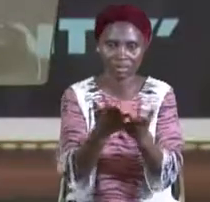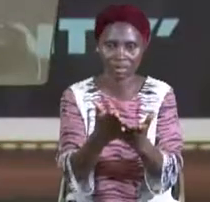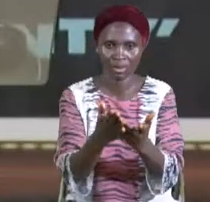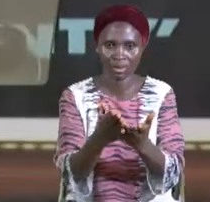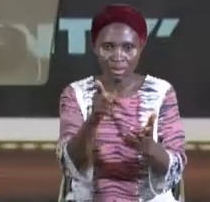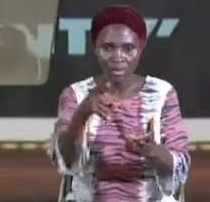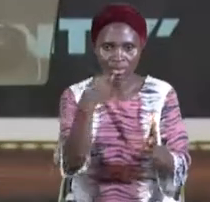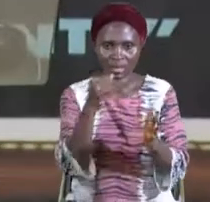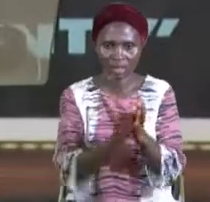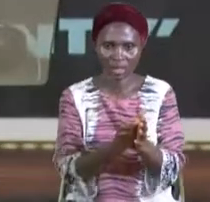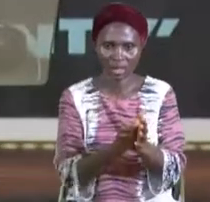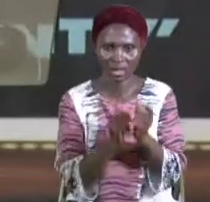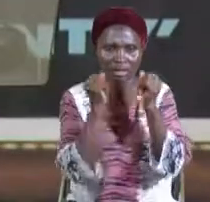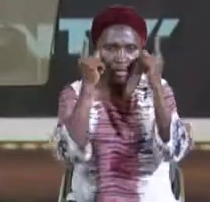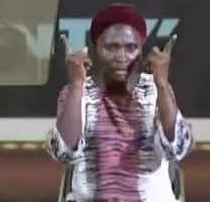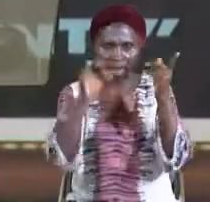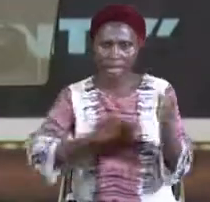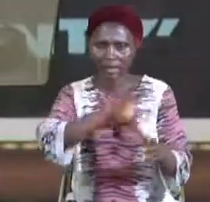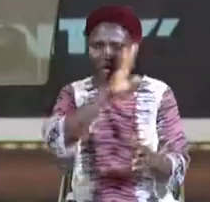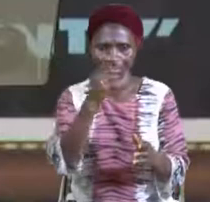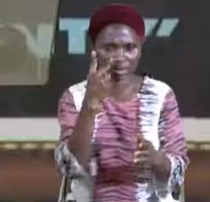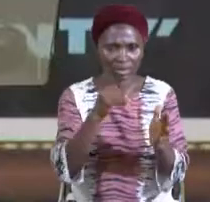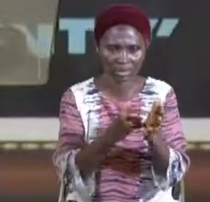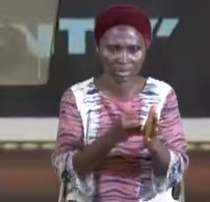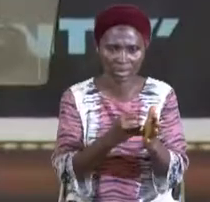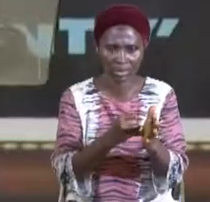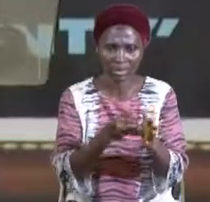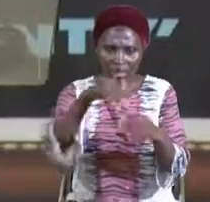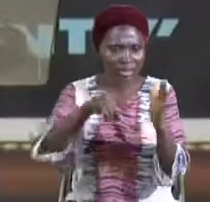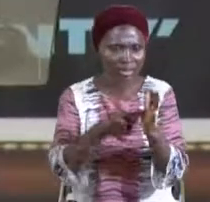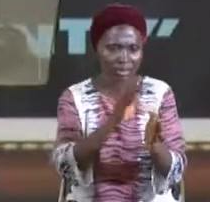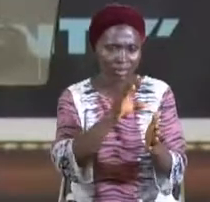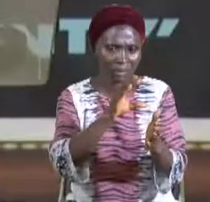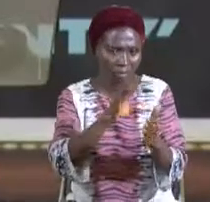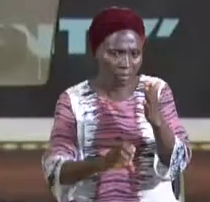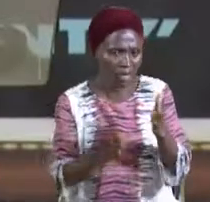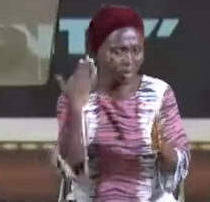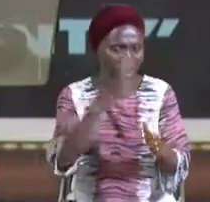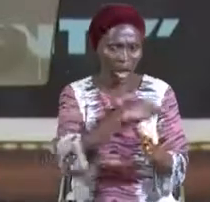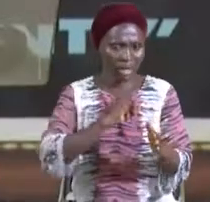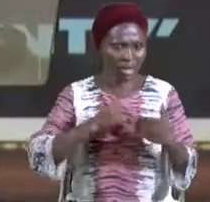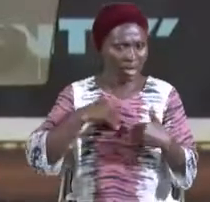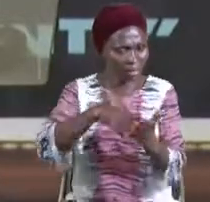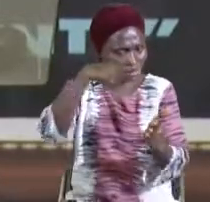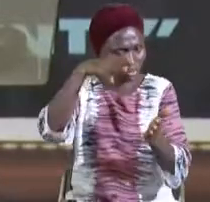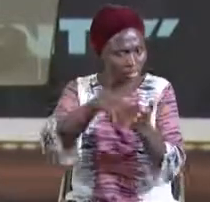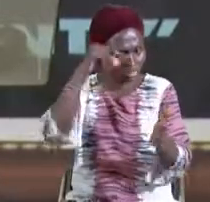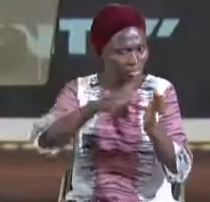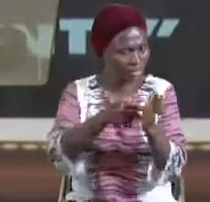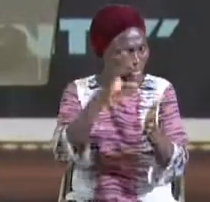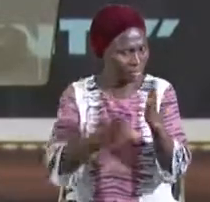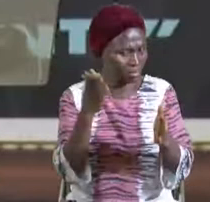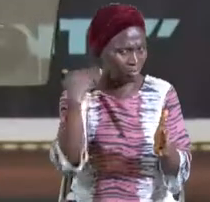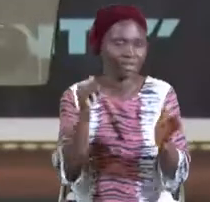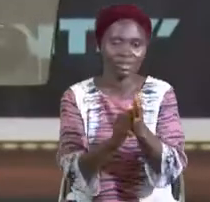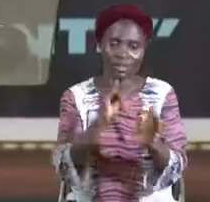what? Quoi? Je n'ai jamais vu dans ce passage avant. Et j'ai étudié ce passage. Je connaissais ce passage.